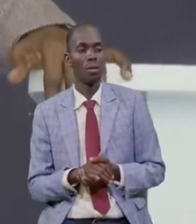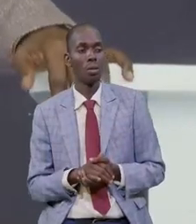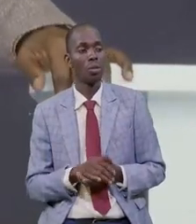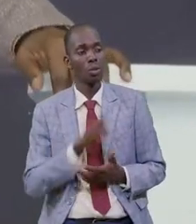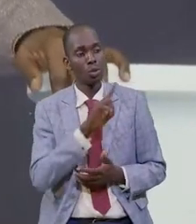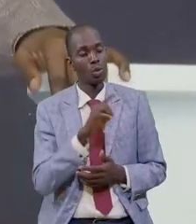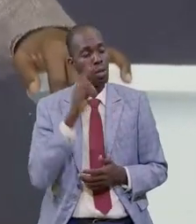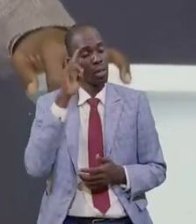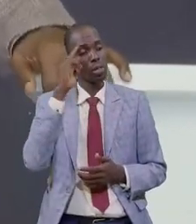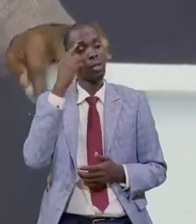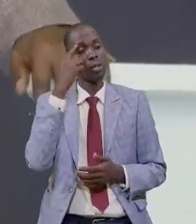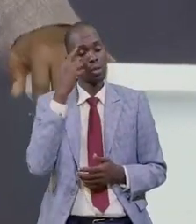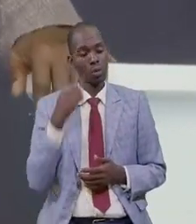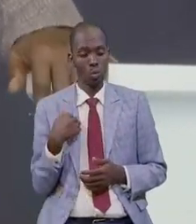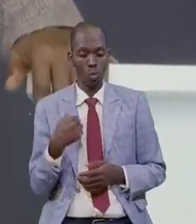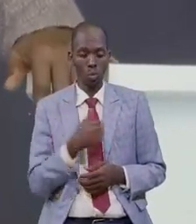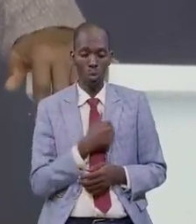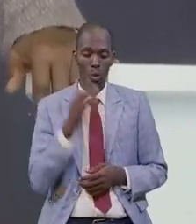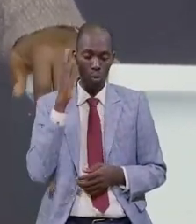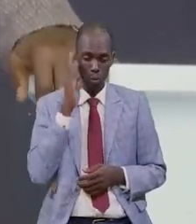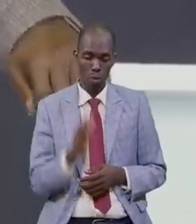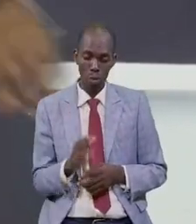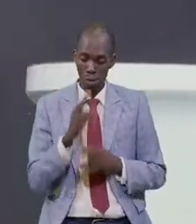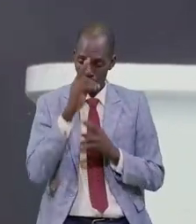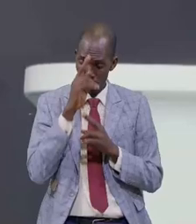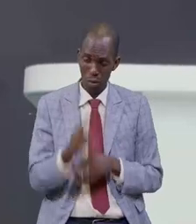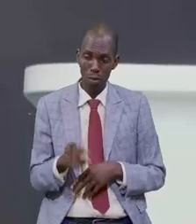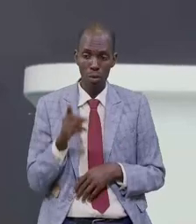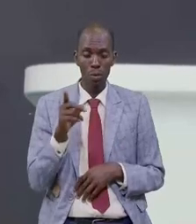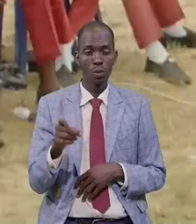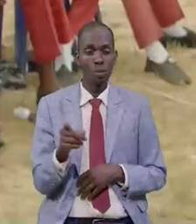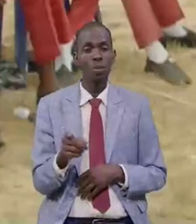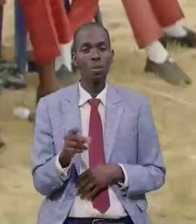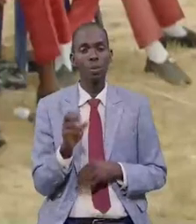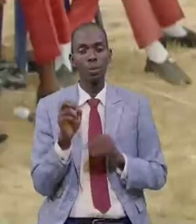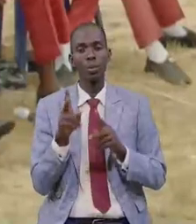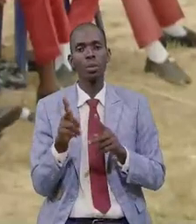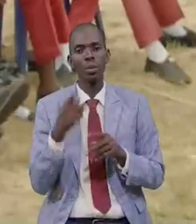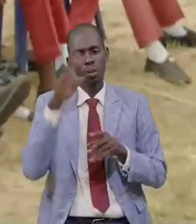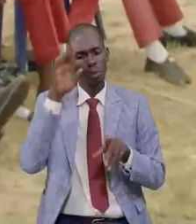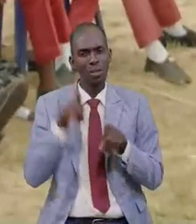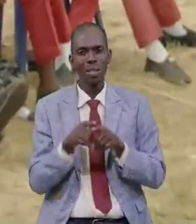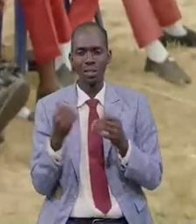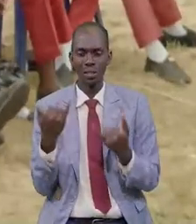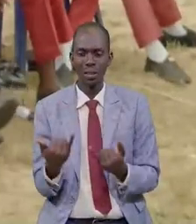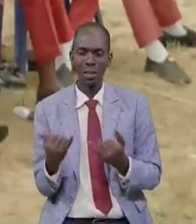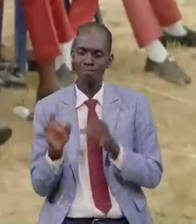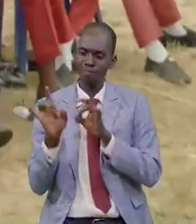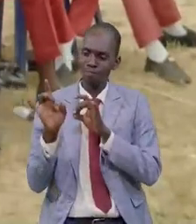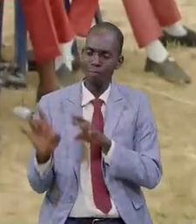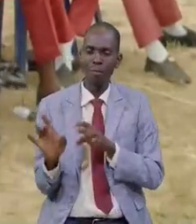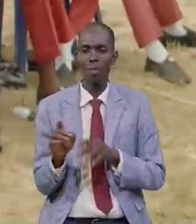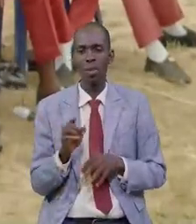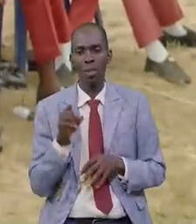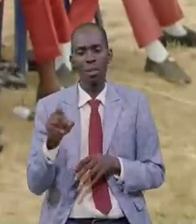qu'il allait se mettre de côté parce qu'il l'ont à cause du rêve